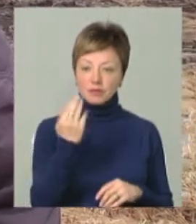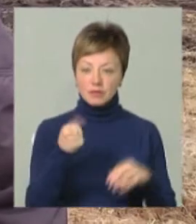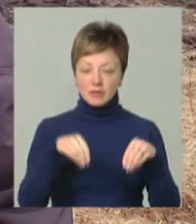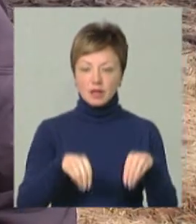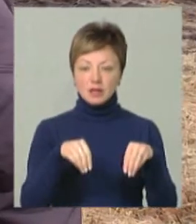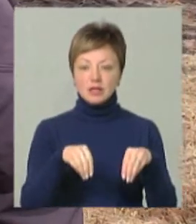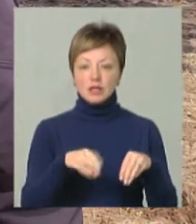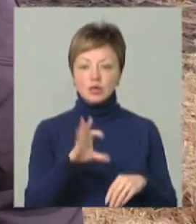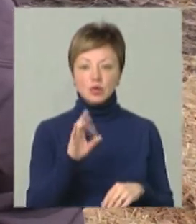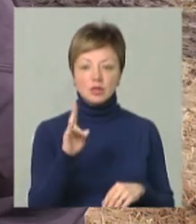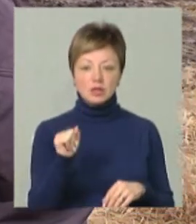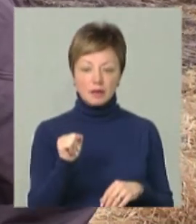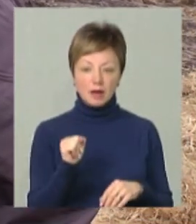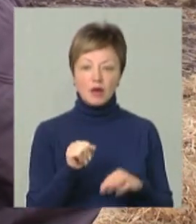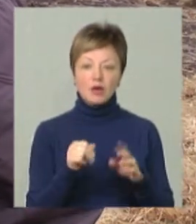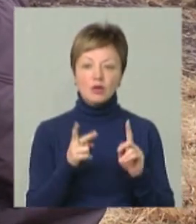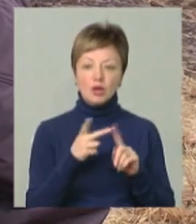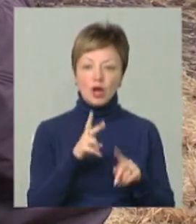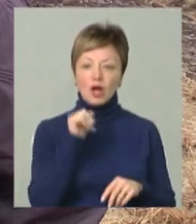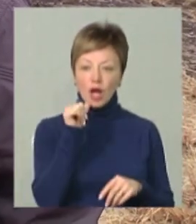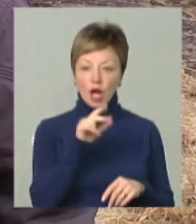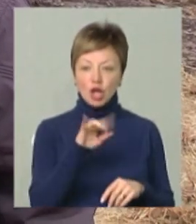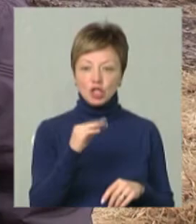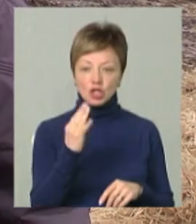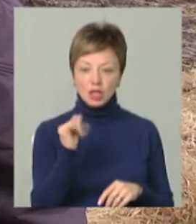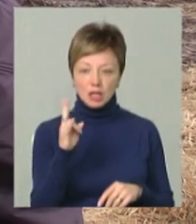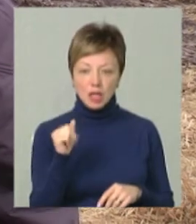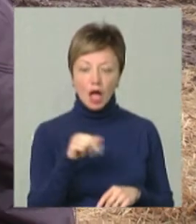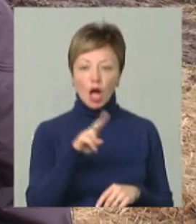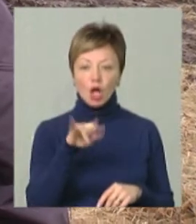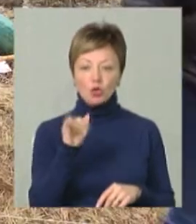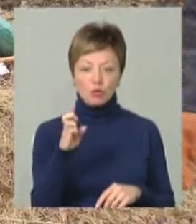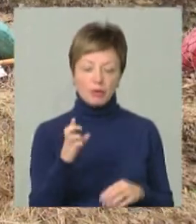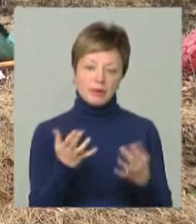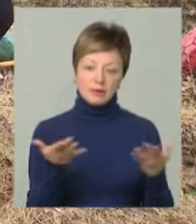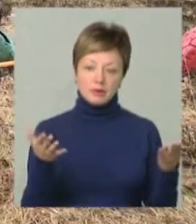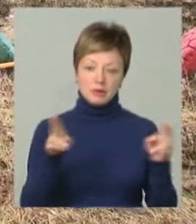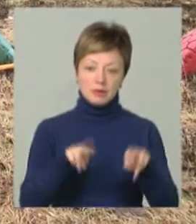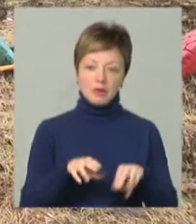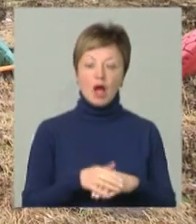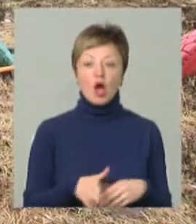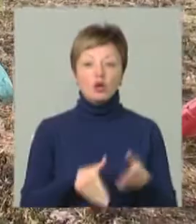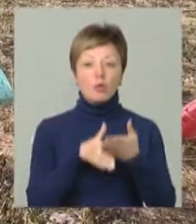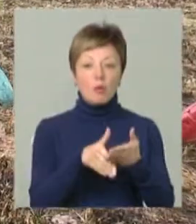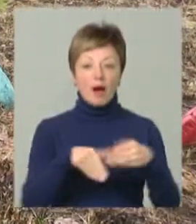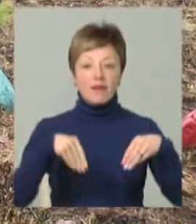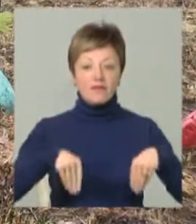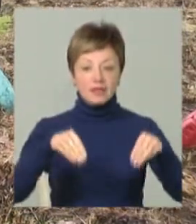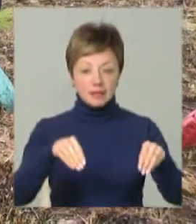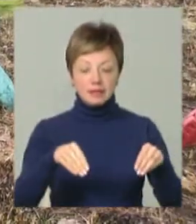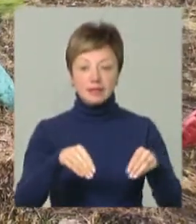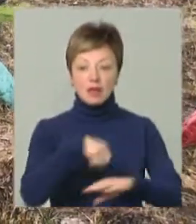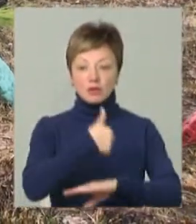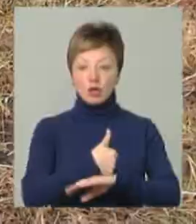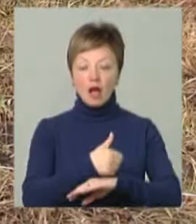Це садимо зараз сосну, тоді будемо садити ліщину, дуб і все остальне. Допомагає у висадці паркової зони